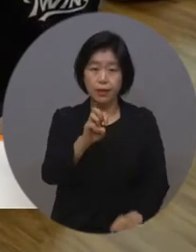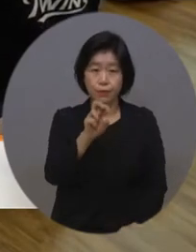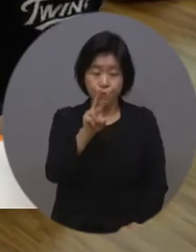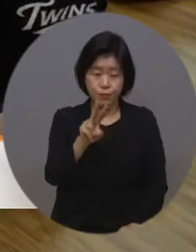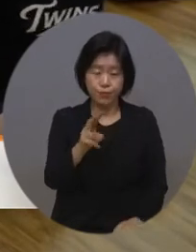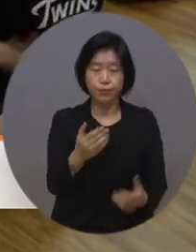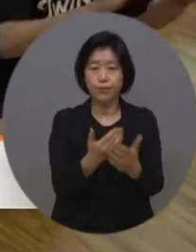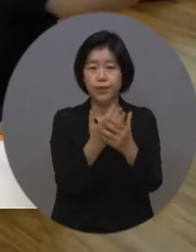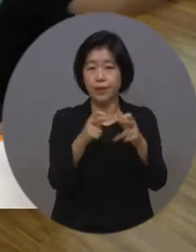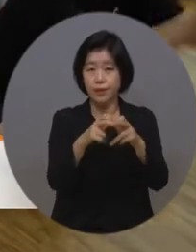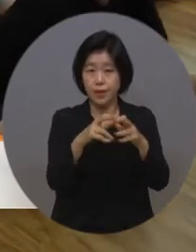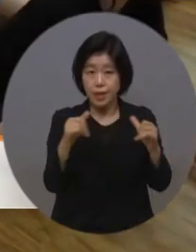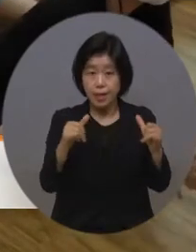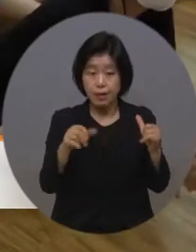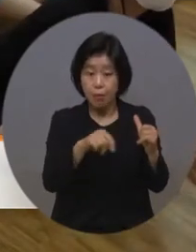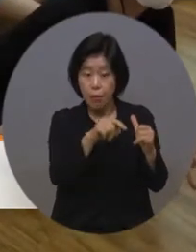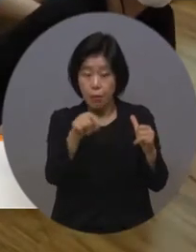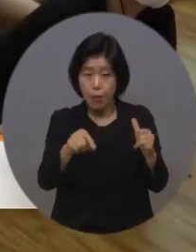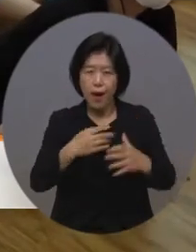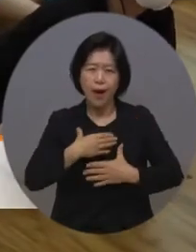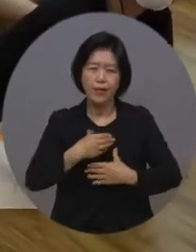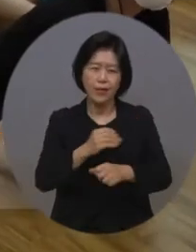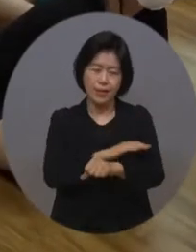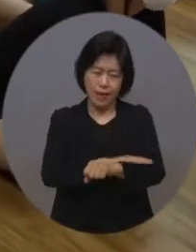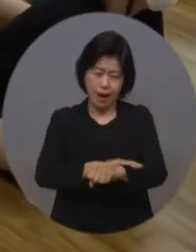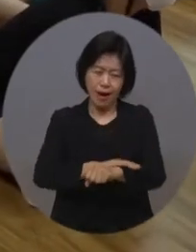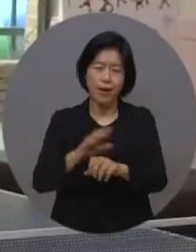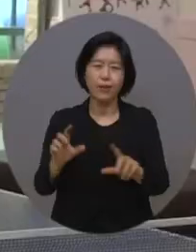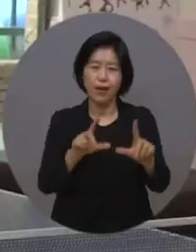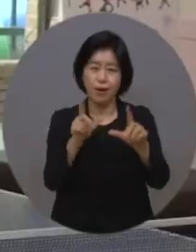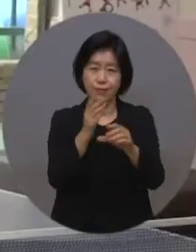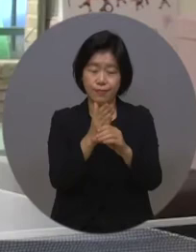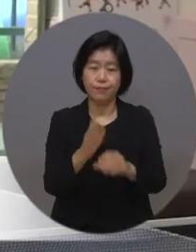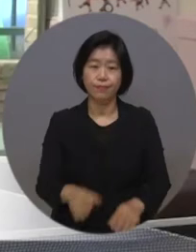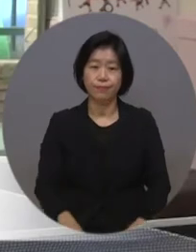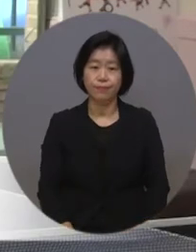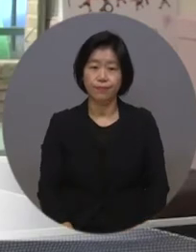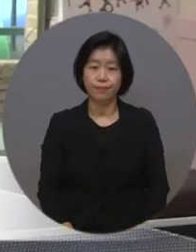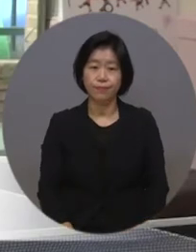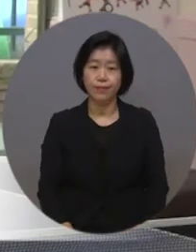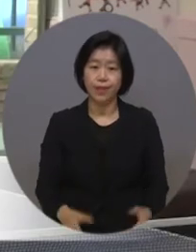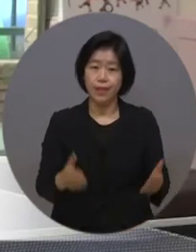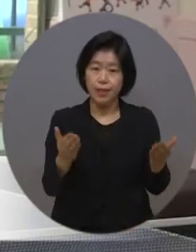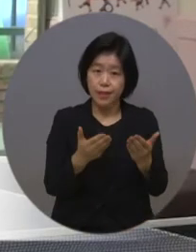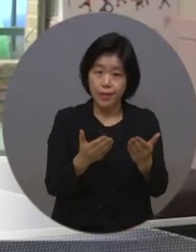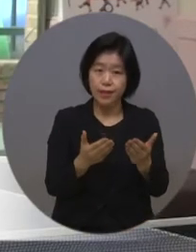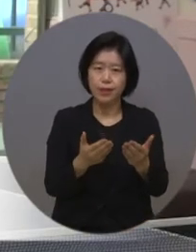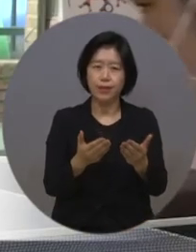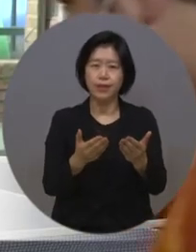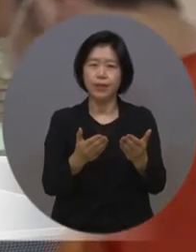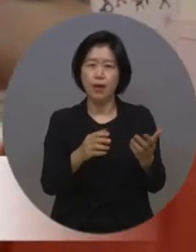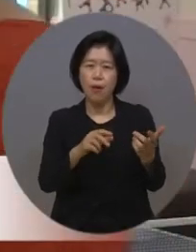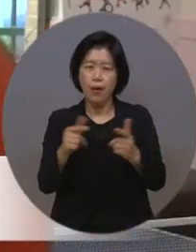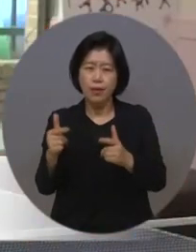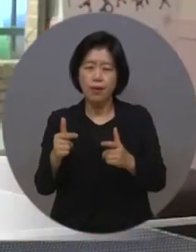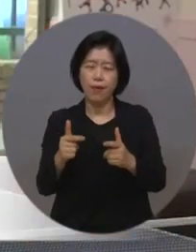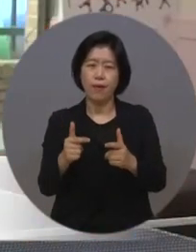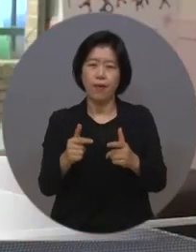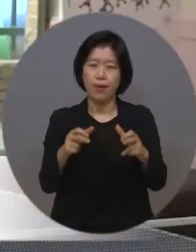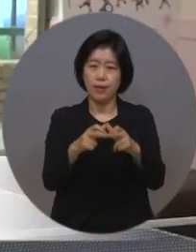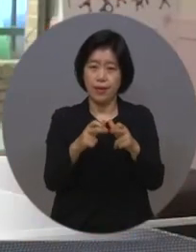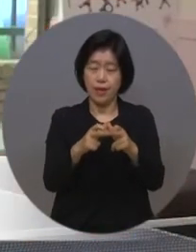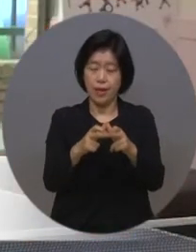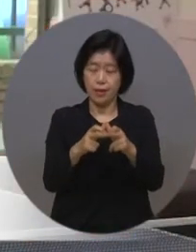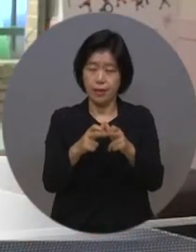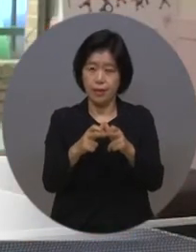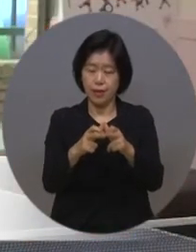생활하며 팬데믹 상황을 이겨내는 데 동참하고 있습니다. 직장이나 생업 현장 봉사하는 장애인 가족분들이